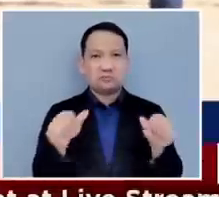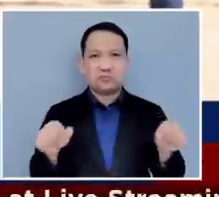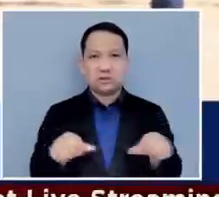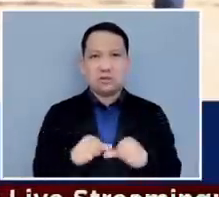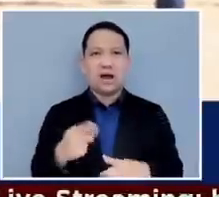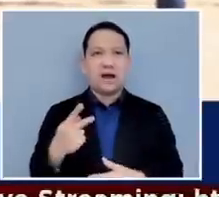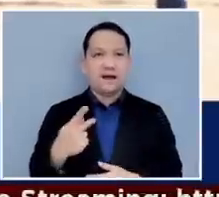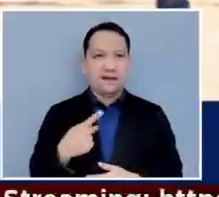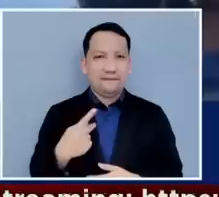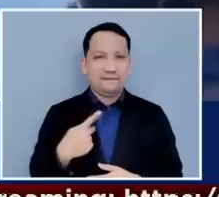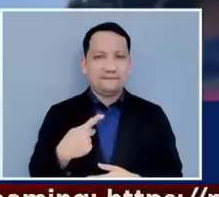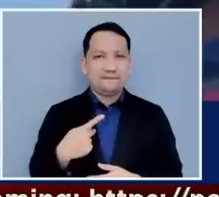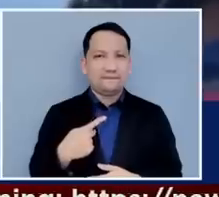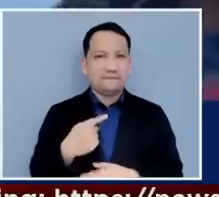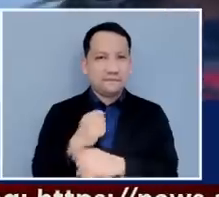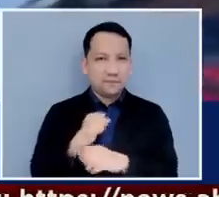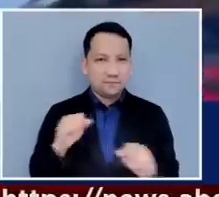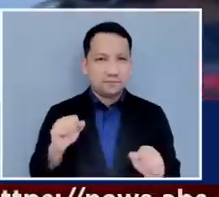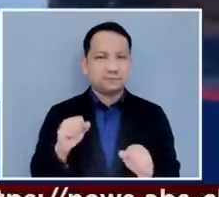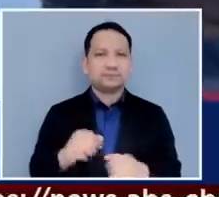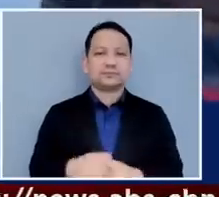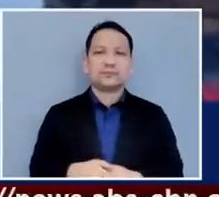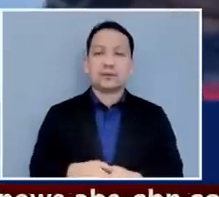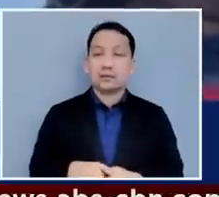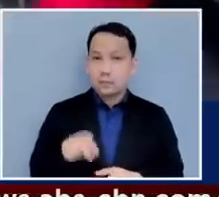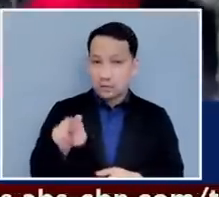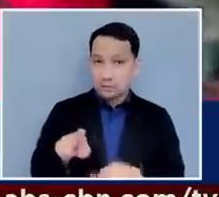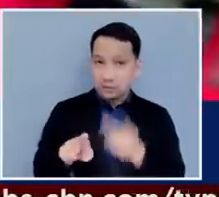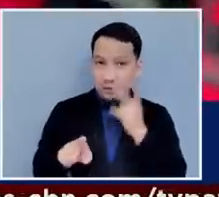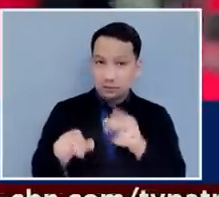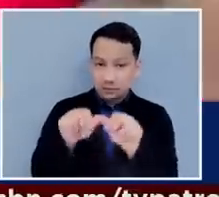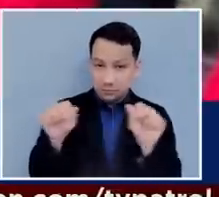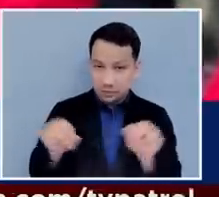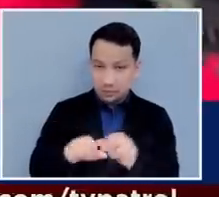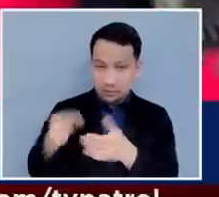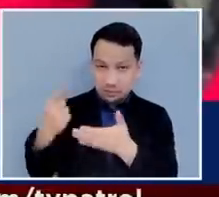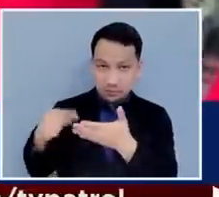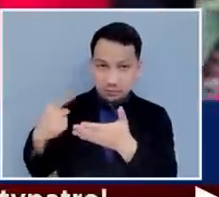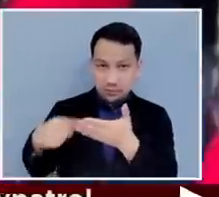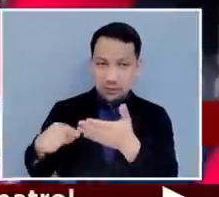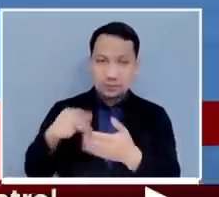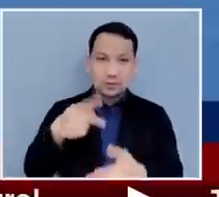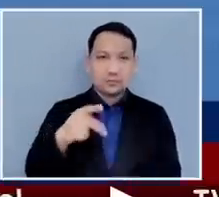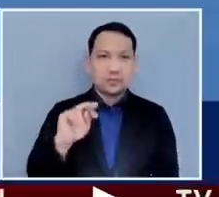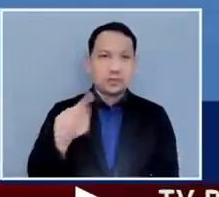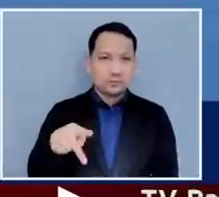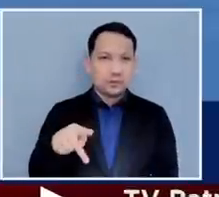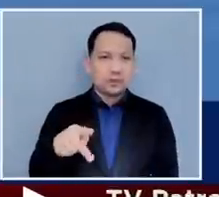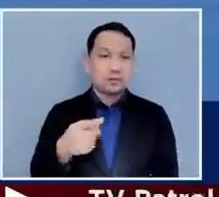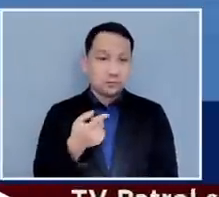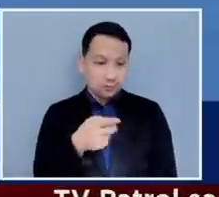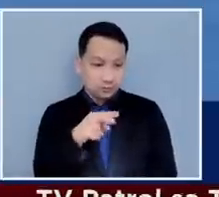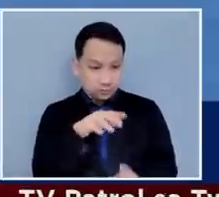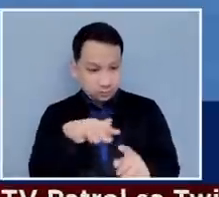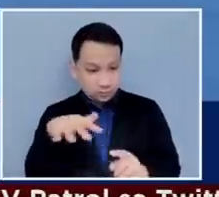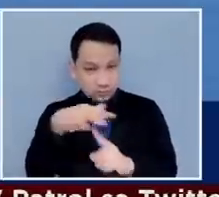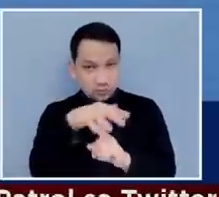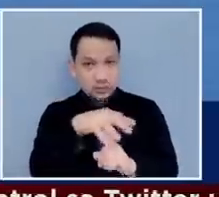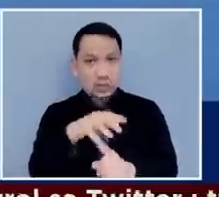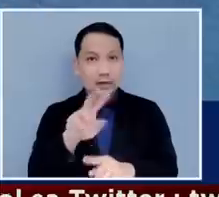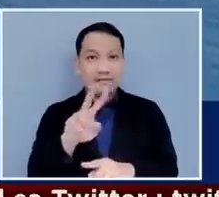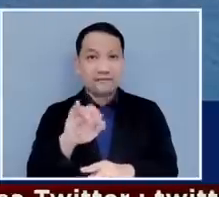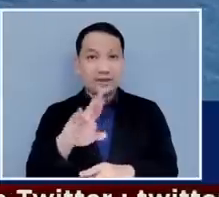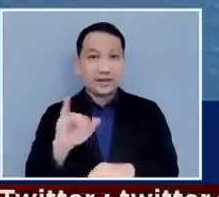beef up the security. Nagsagawa naman ng aerial survey kanina ang PNP, unang inikuta ng Isla Verde sa Batangas